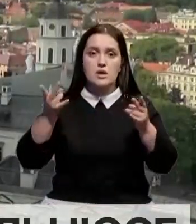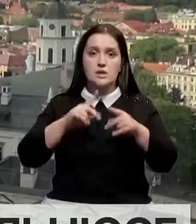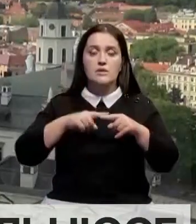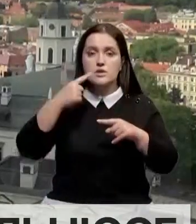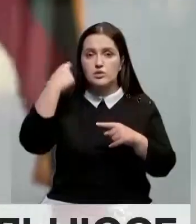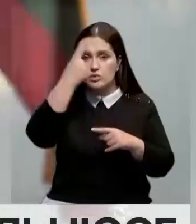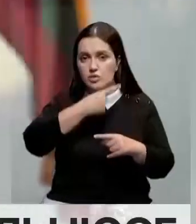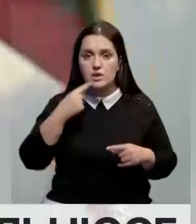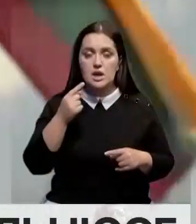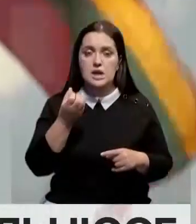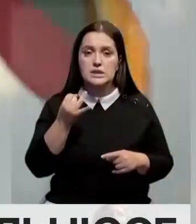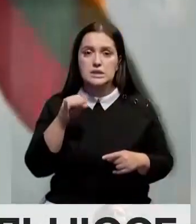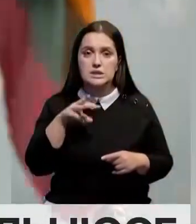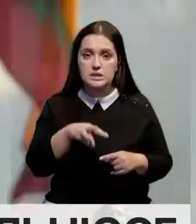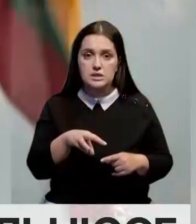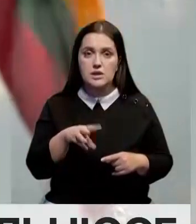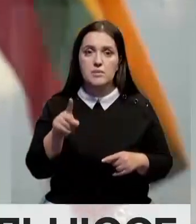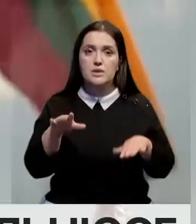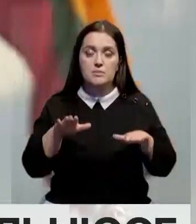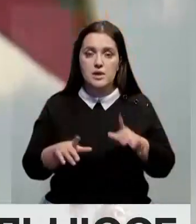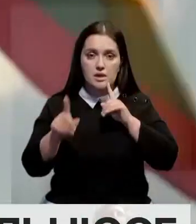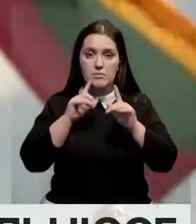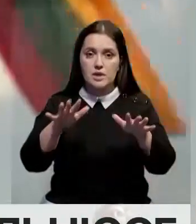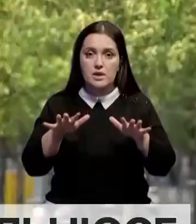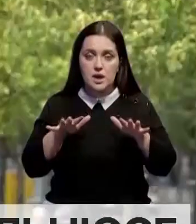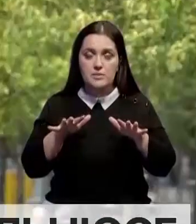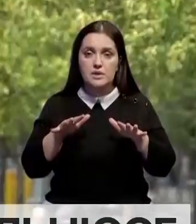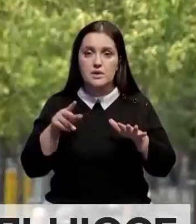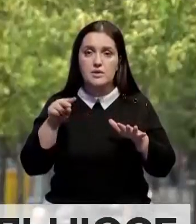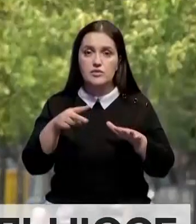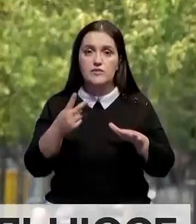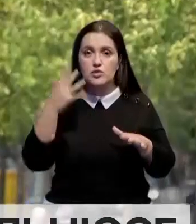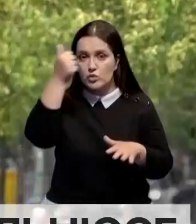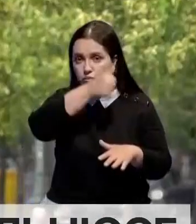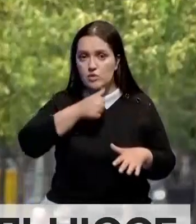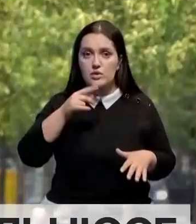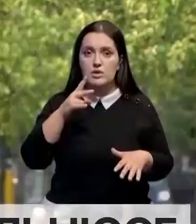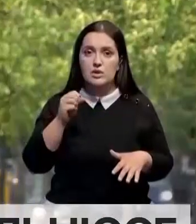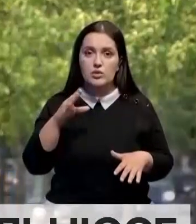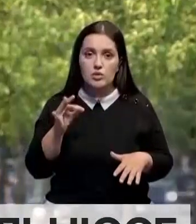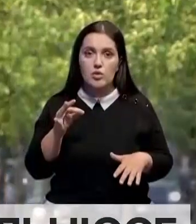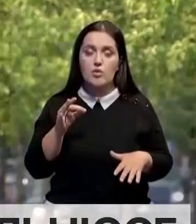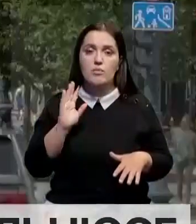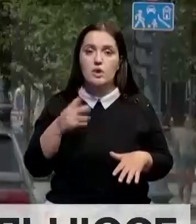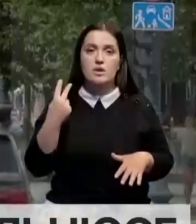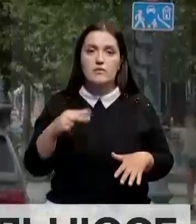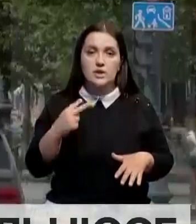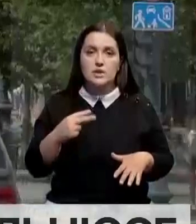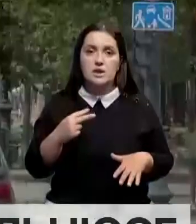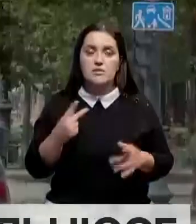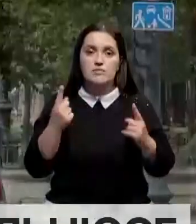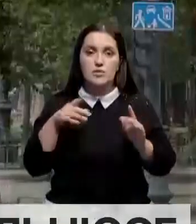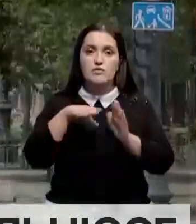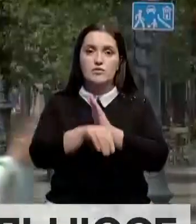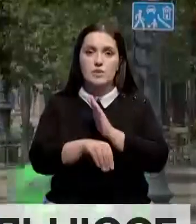символику оставят на следующий год. Так как литовский Сейм, это местный парламент, объявил 2024 годом НАТО. В марте страна отметит